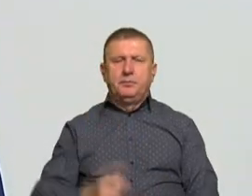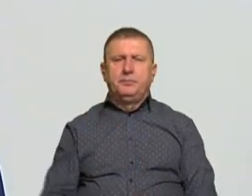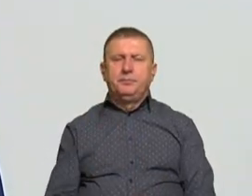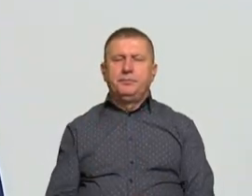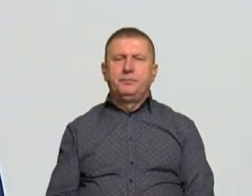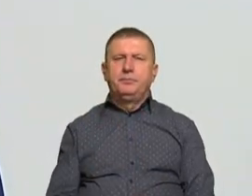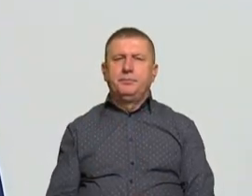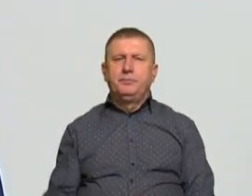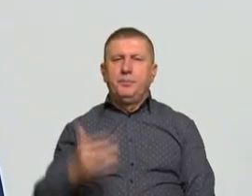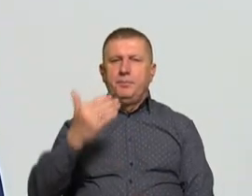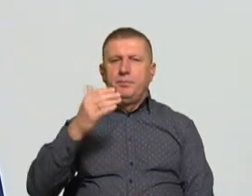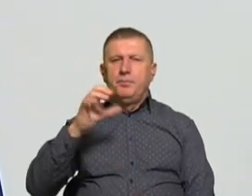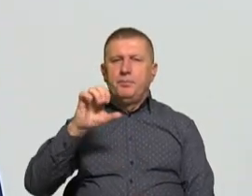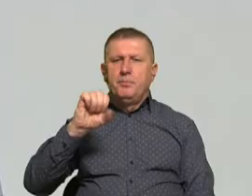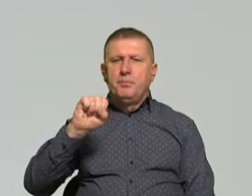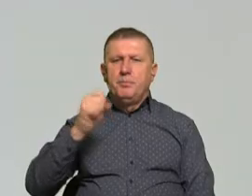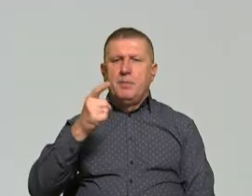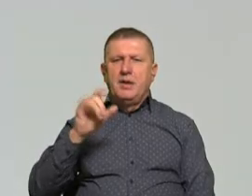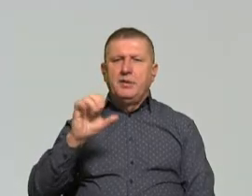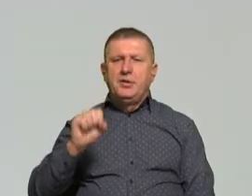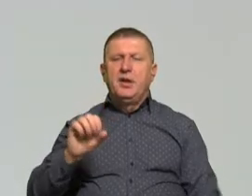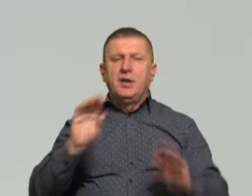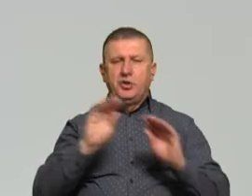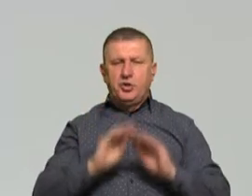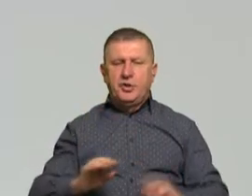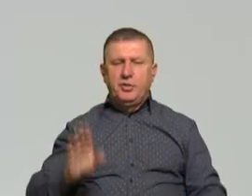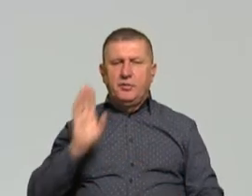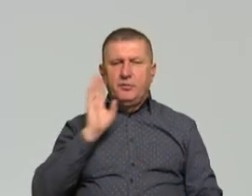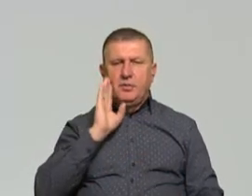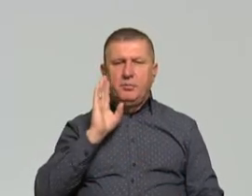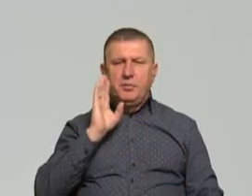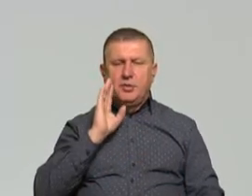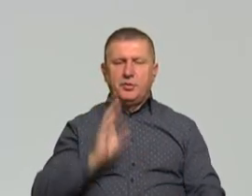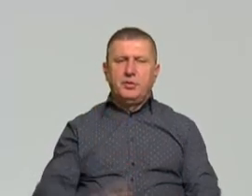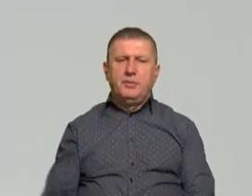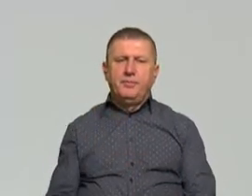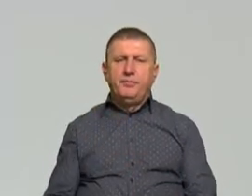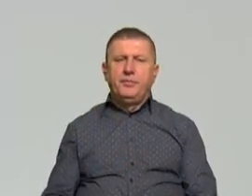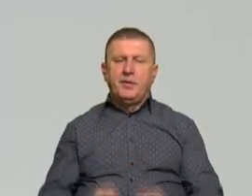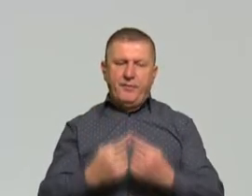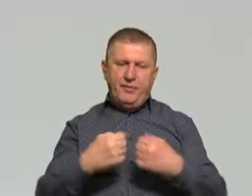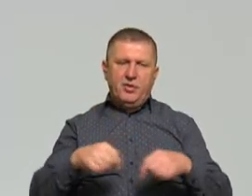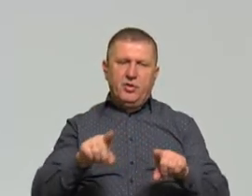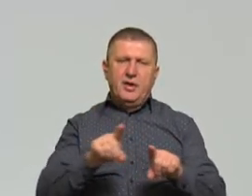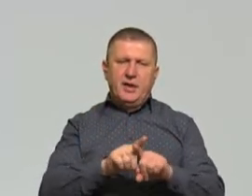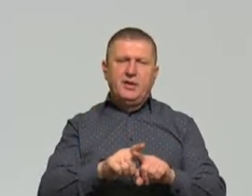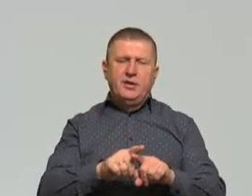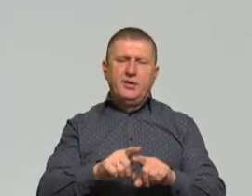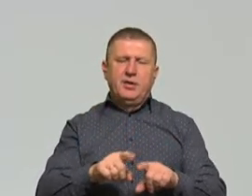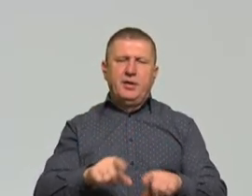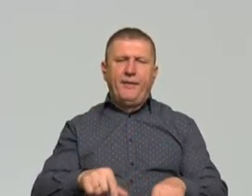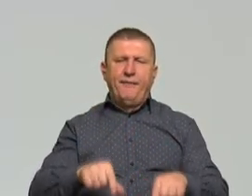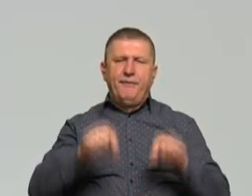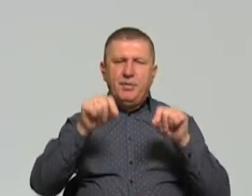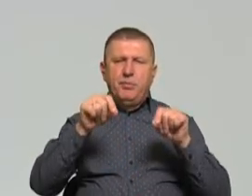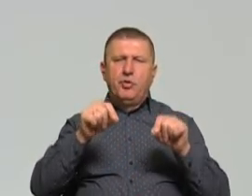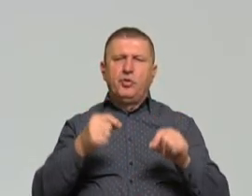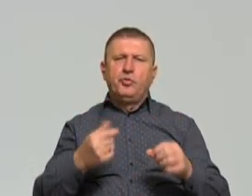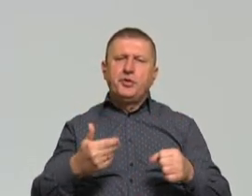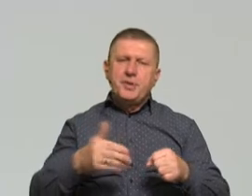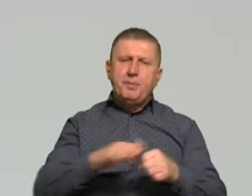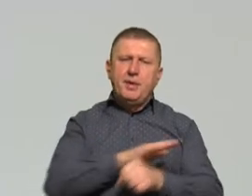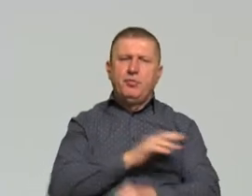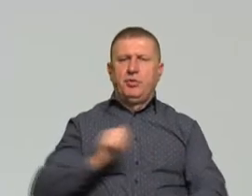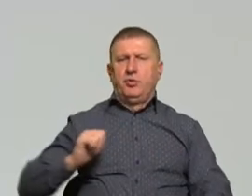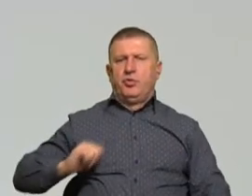bardzo. Magdalena Madzia. Szanowni mieszkańcy, dokonajcie wyboru takiego, który spełni wasze